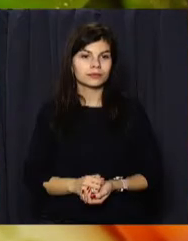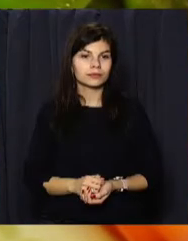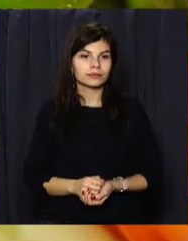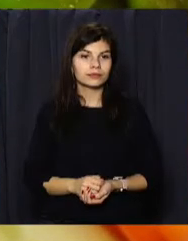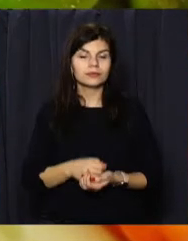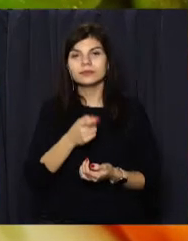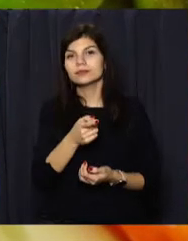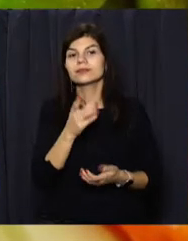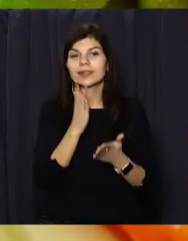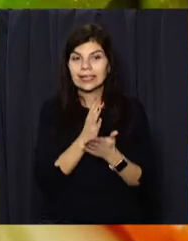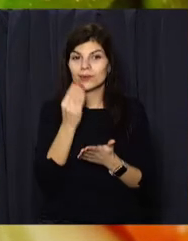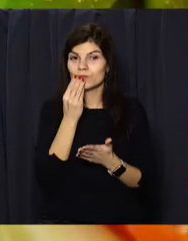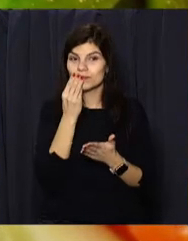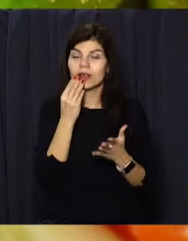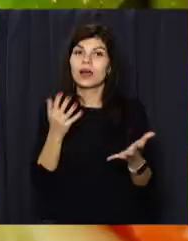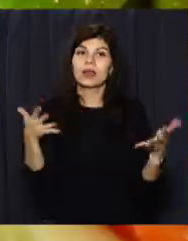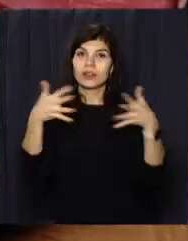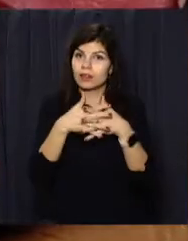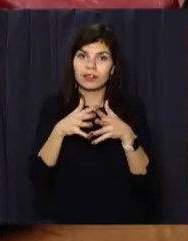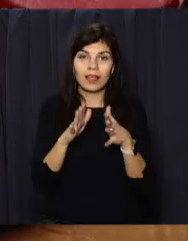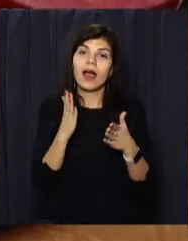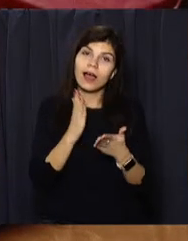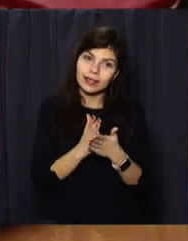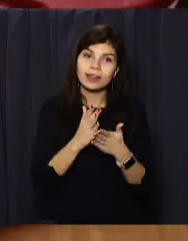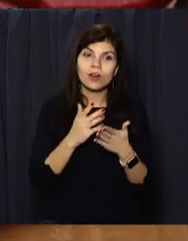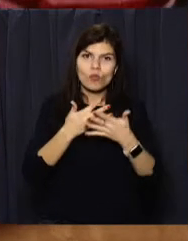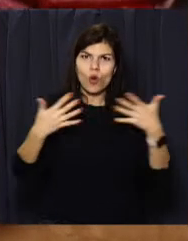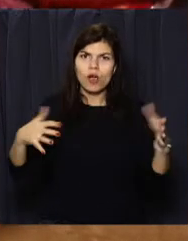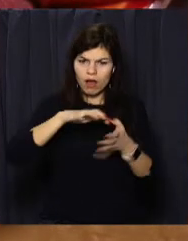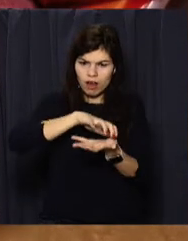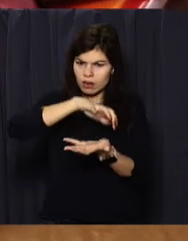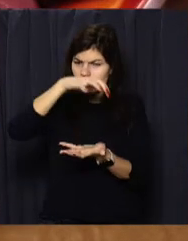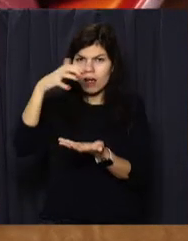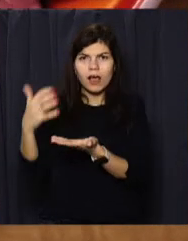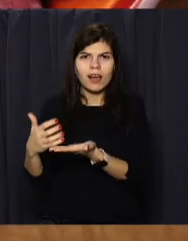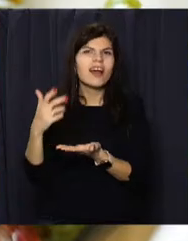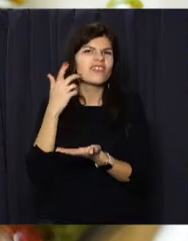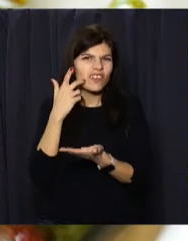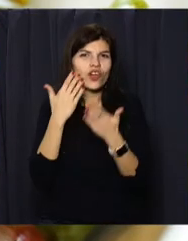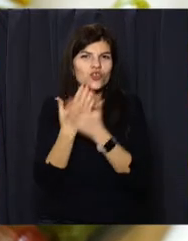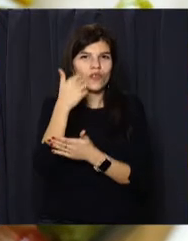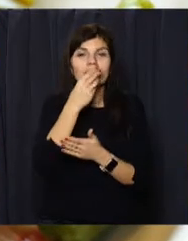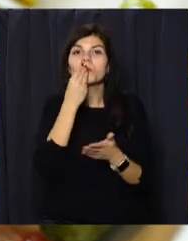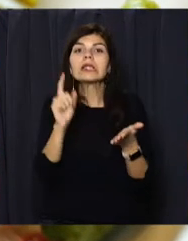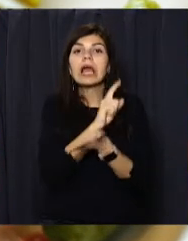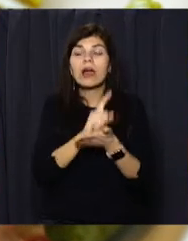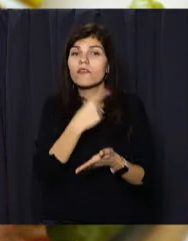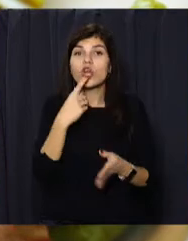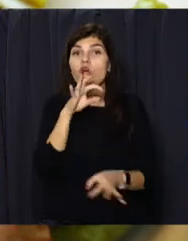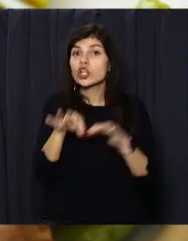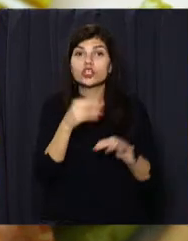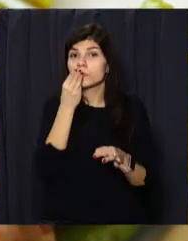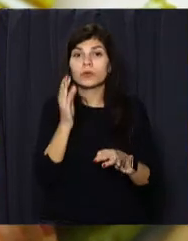Є непоєднувані продукти, а є новорічні страви та великі порції. Це те, що завжди в тандемі. Дієтологи радять, щоб не з'їсти зайвого,